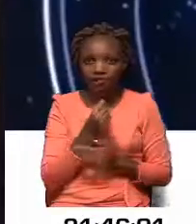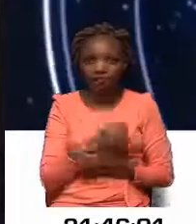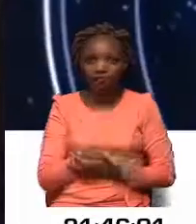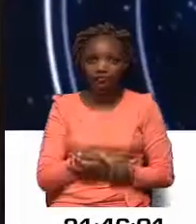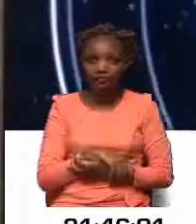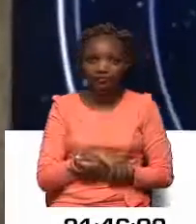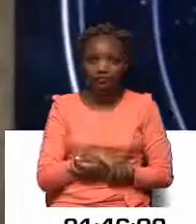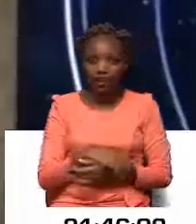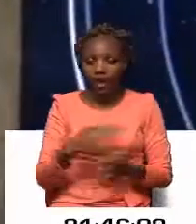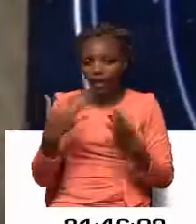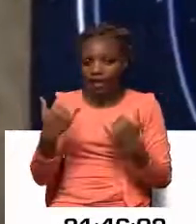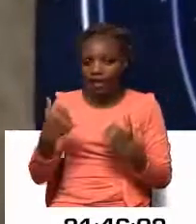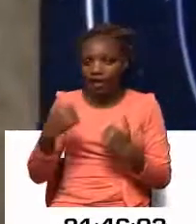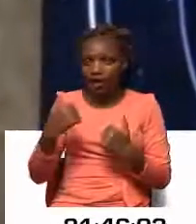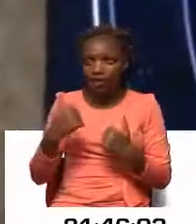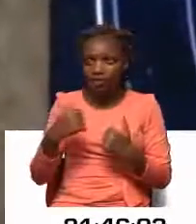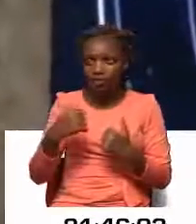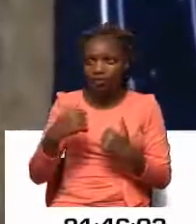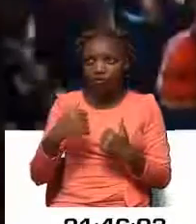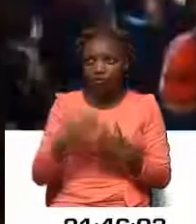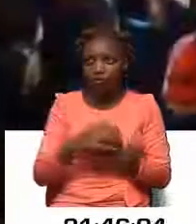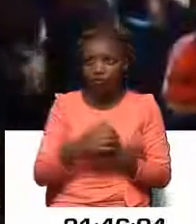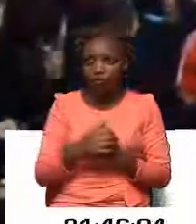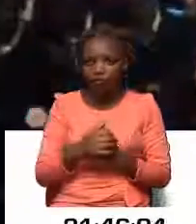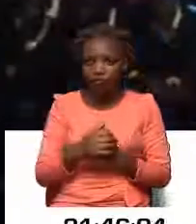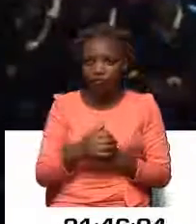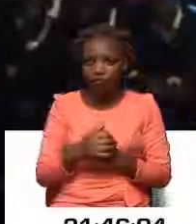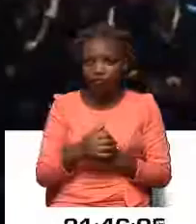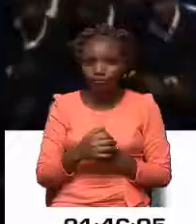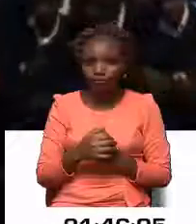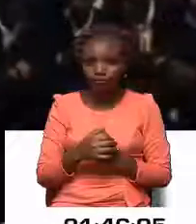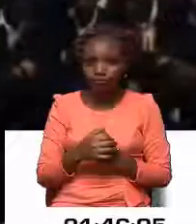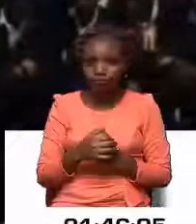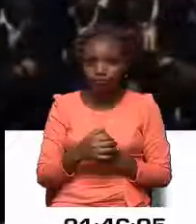are now getting into what I would imagine is... Kutoka katika uwanja wa